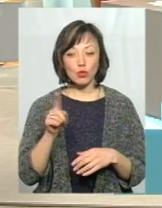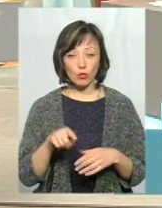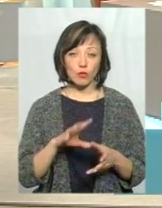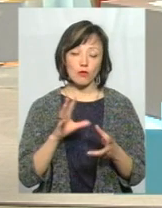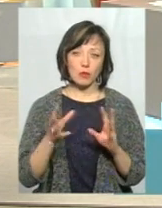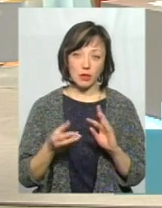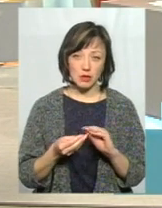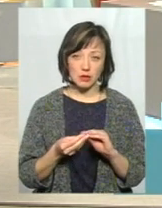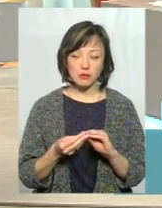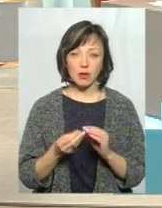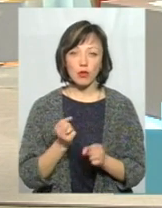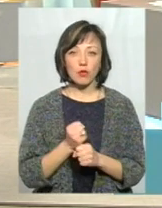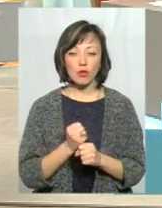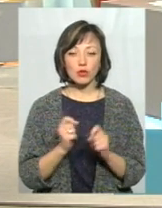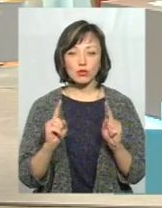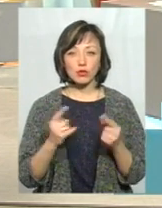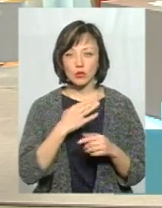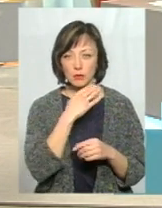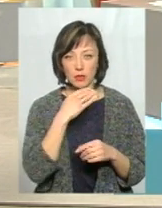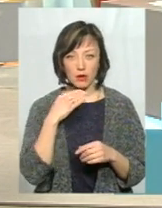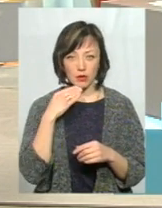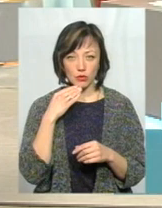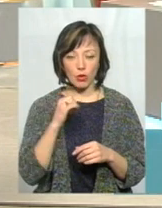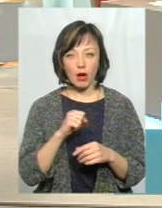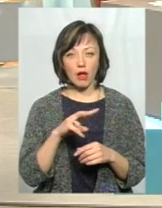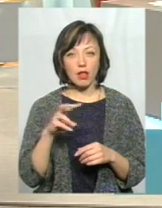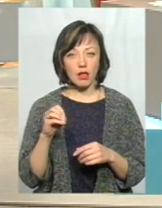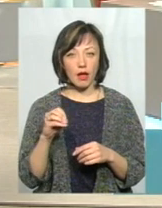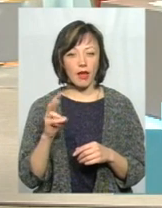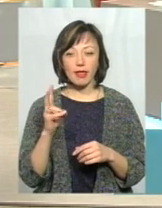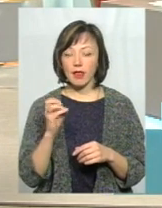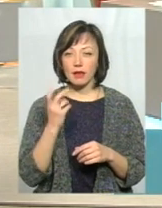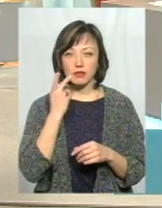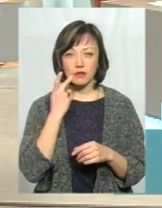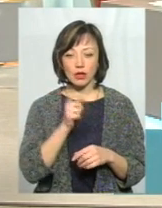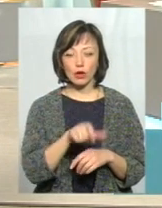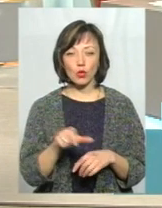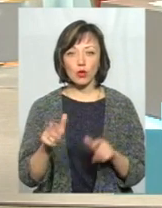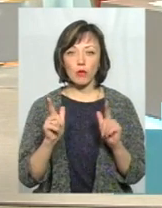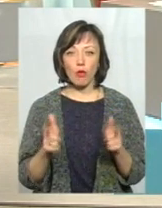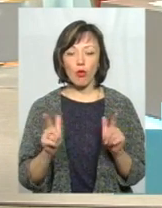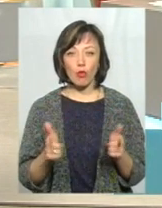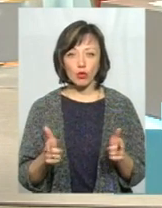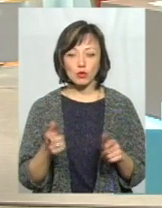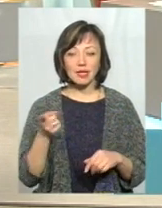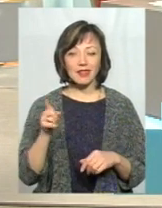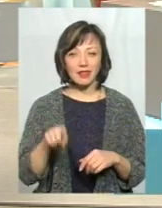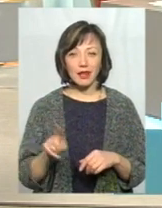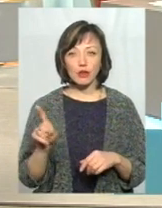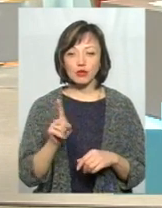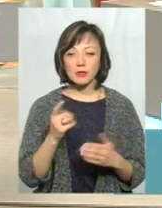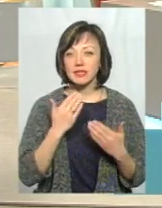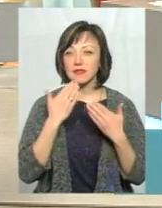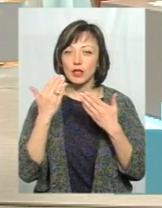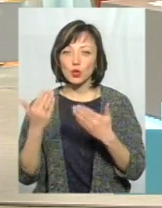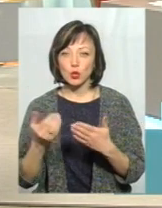принципі, роботи дуже багато. Але не завжди люди погоджуються на те, щоб звернутися